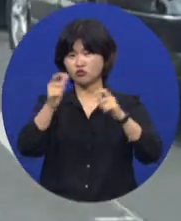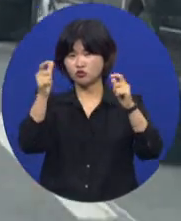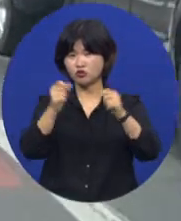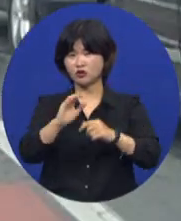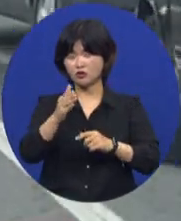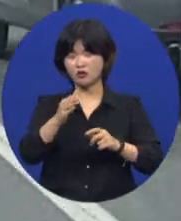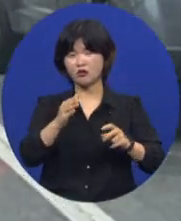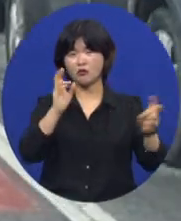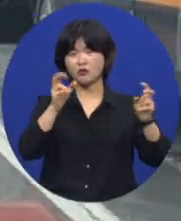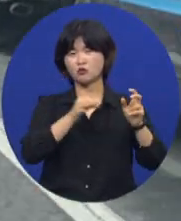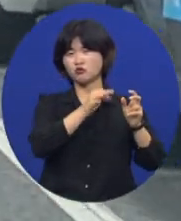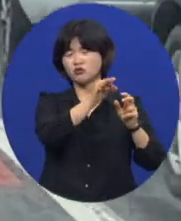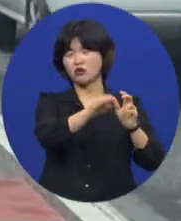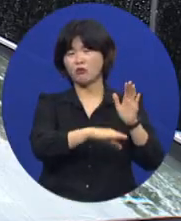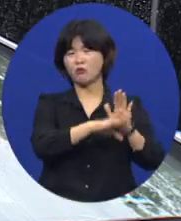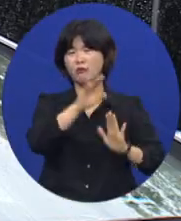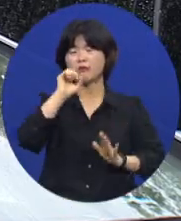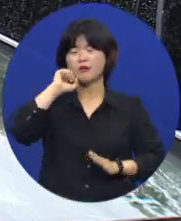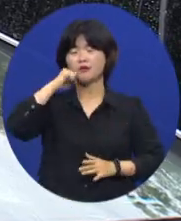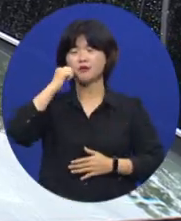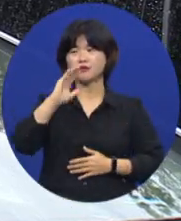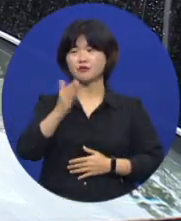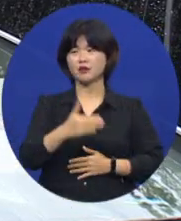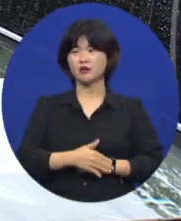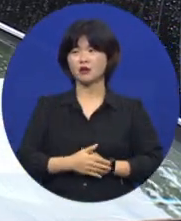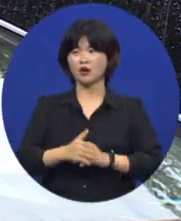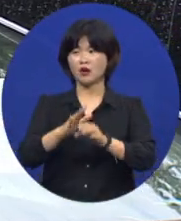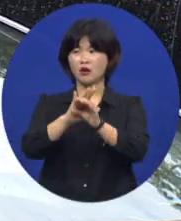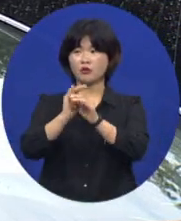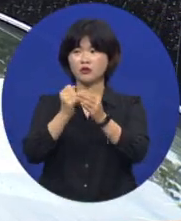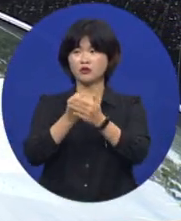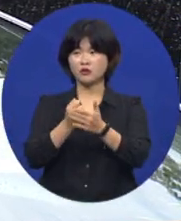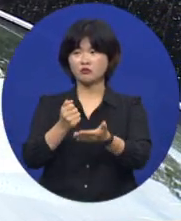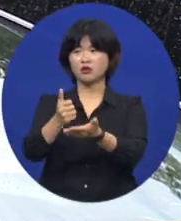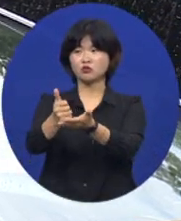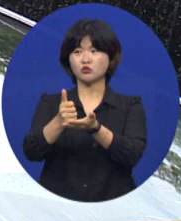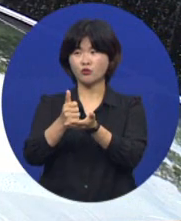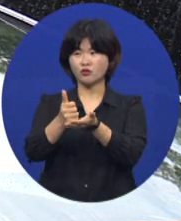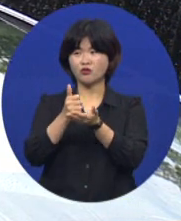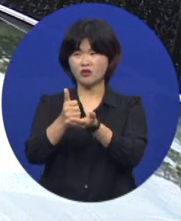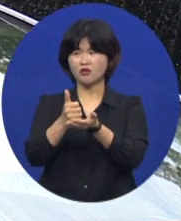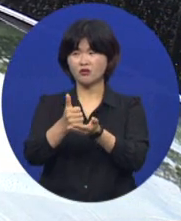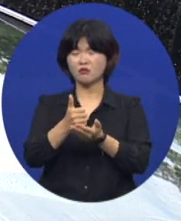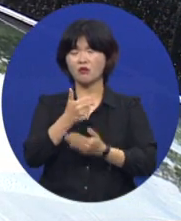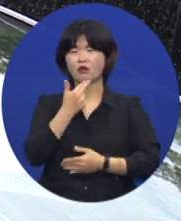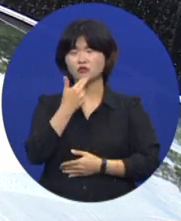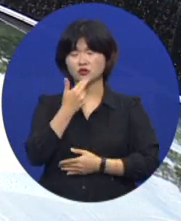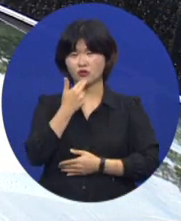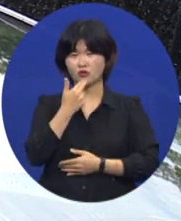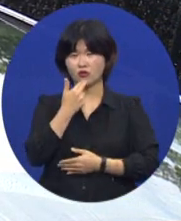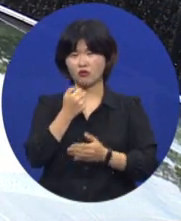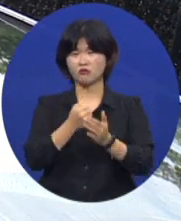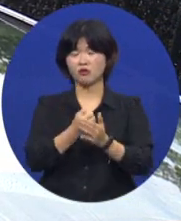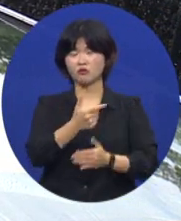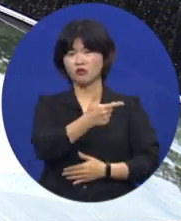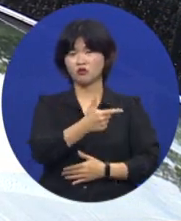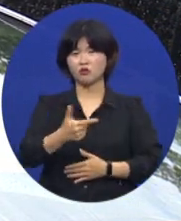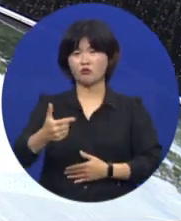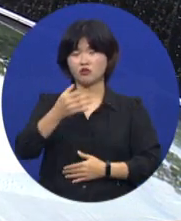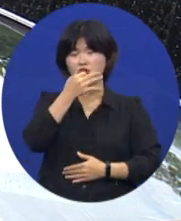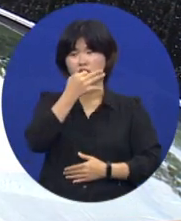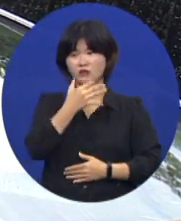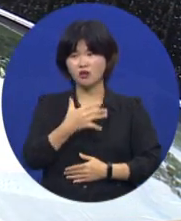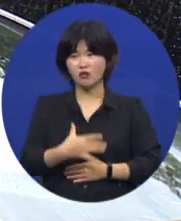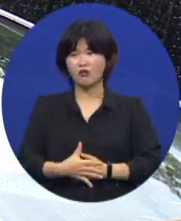채우기 조차 힘들어 졌습니다 에 고 나 때문에 우리가 조금 소 손님도 없고